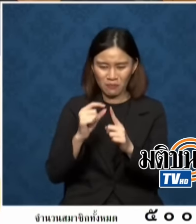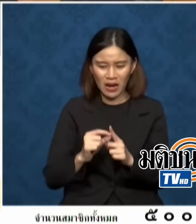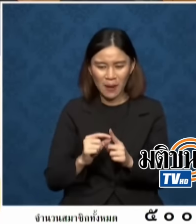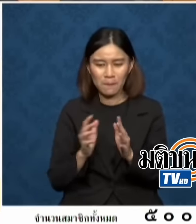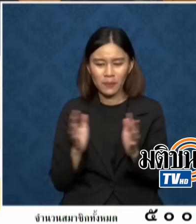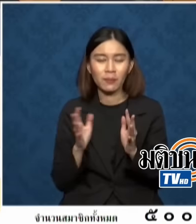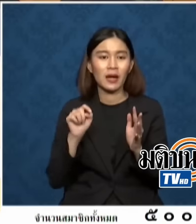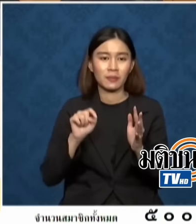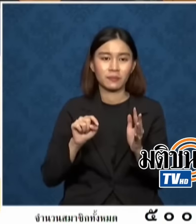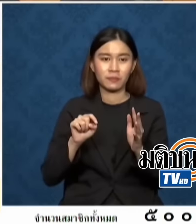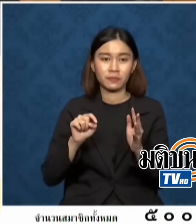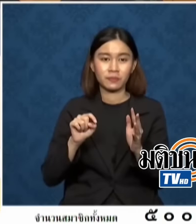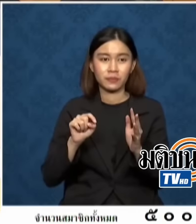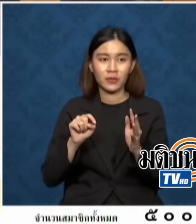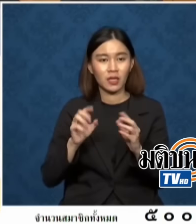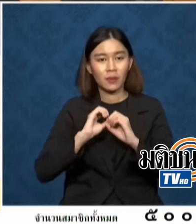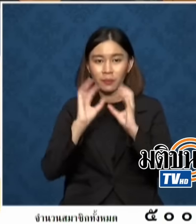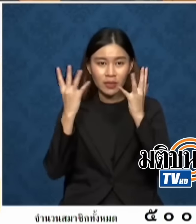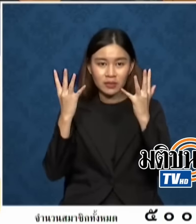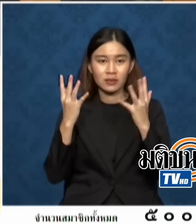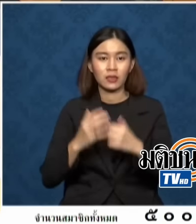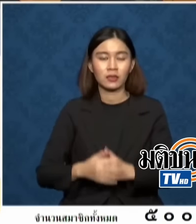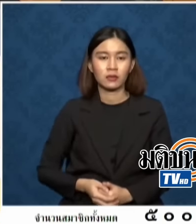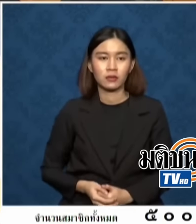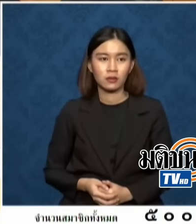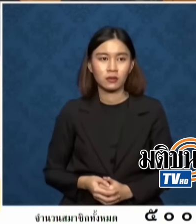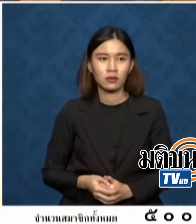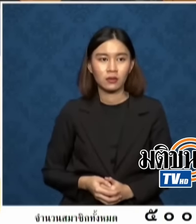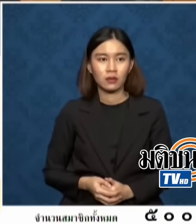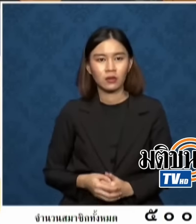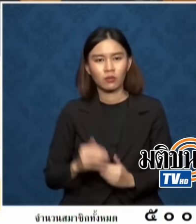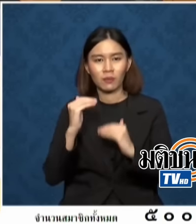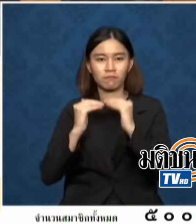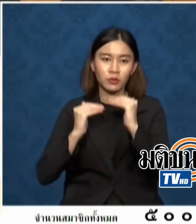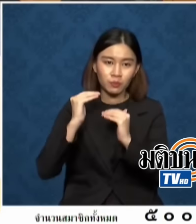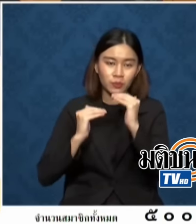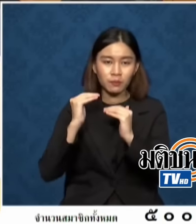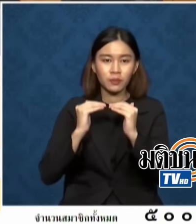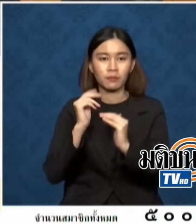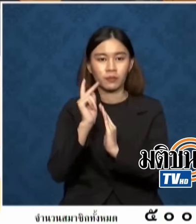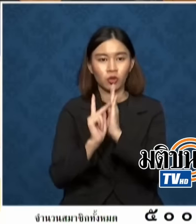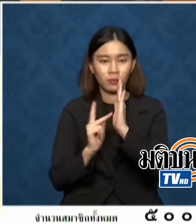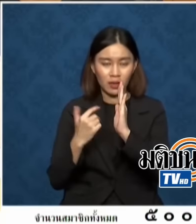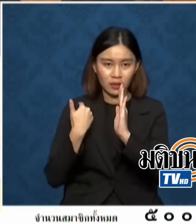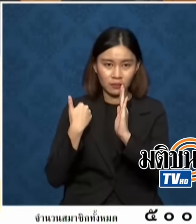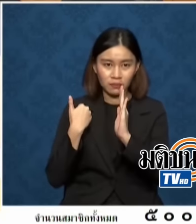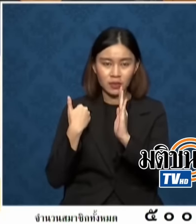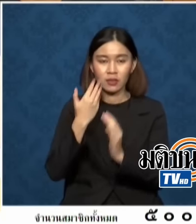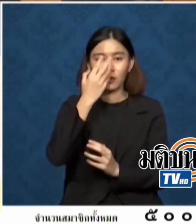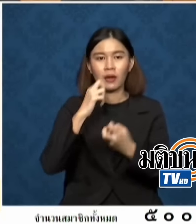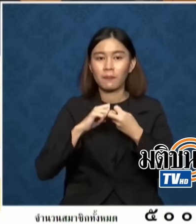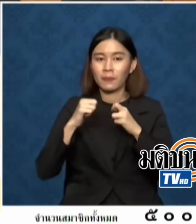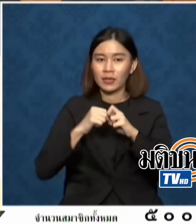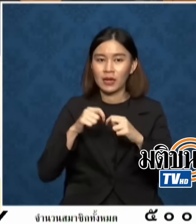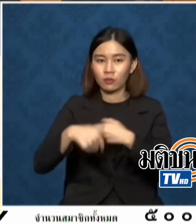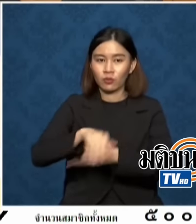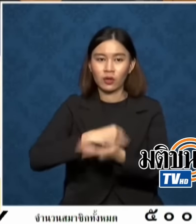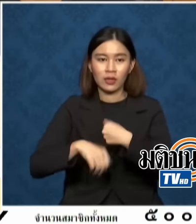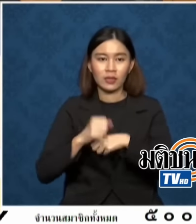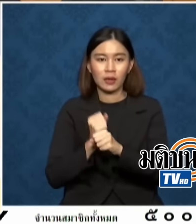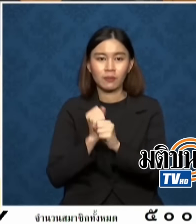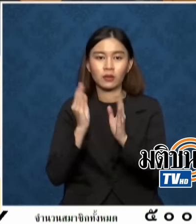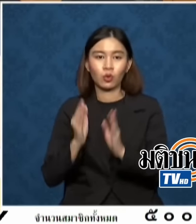นะครับความไม่ชัดเจนความลักลั่นของกฎหมายที่จะเป็นปัญหาในทางปฏิบัติของ